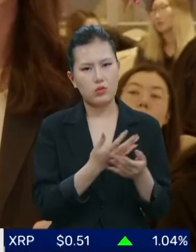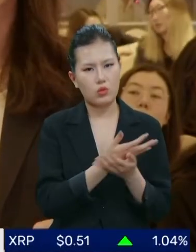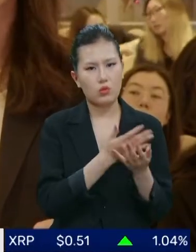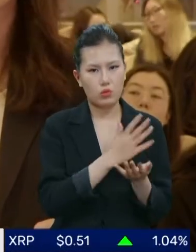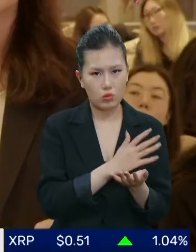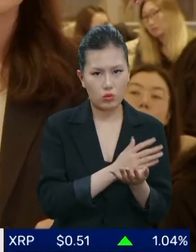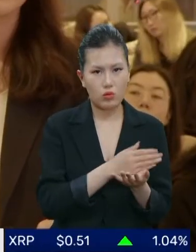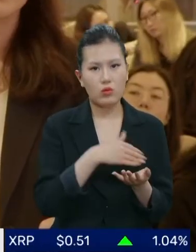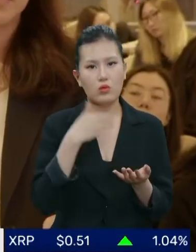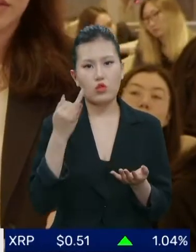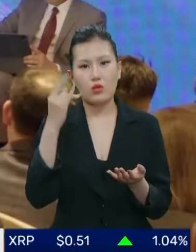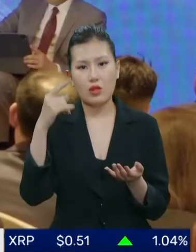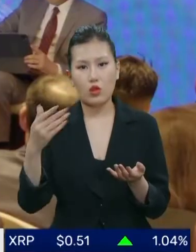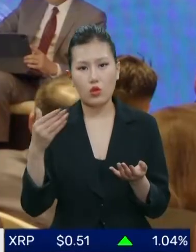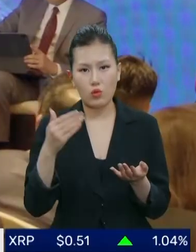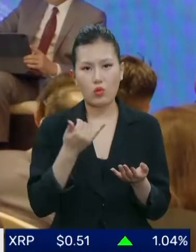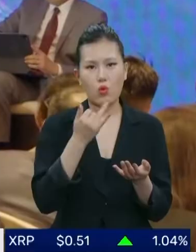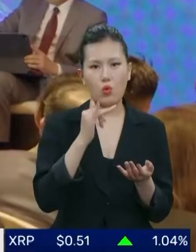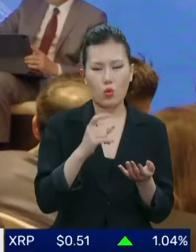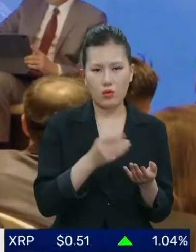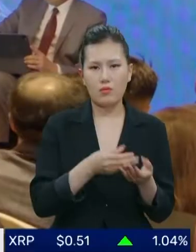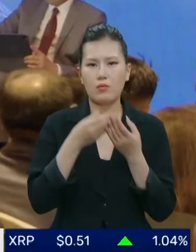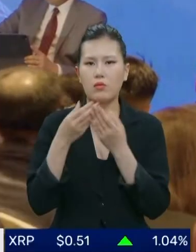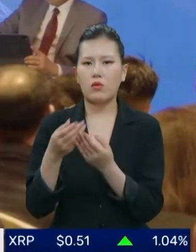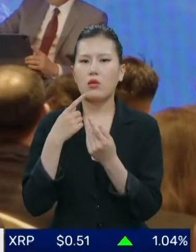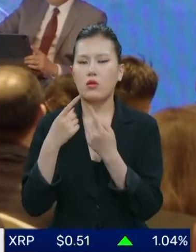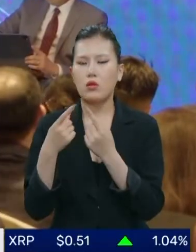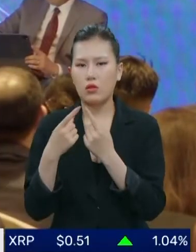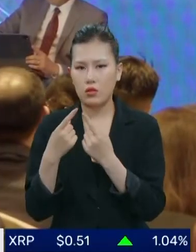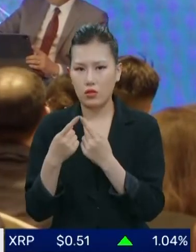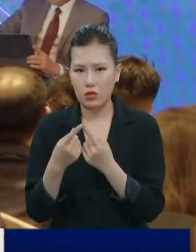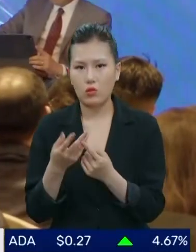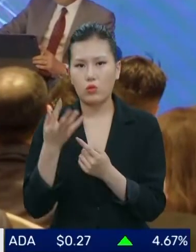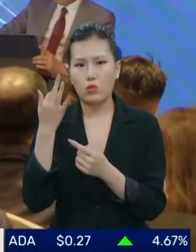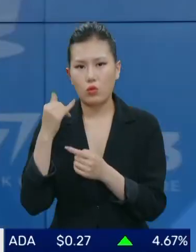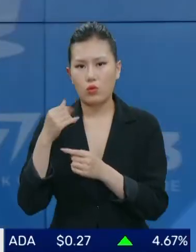Монголын эдийн засгийн чуулган нэрээр олон нийтэд дахин санал авна гэдгийг онцолж байна.